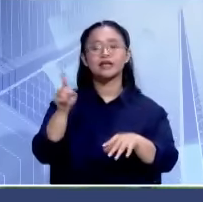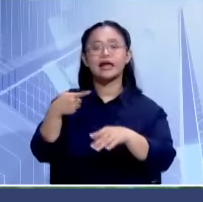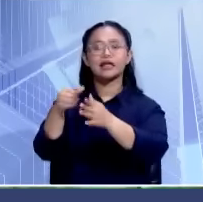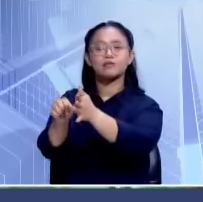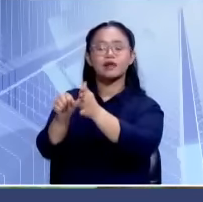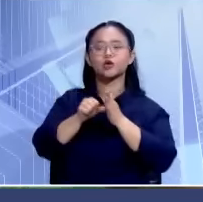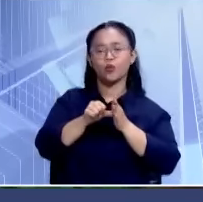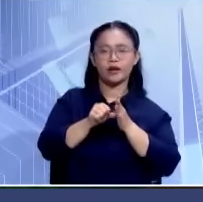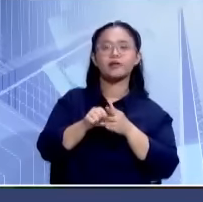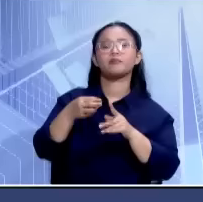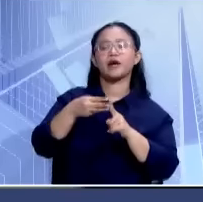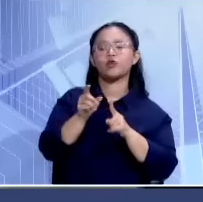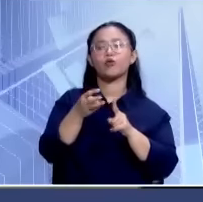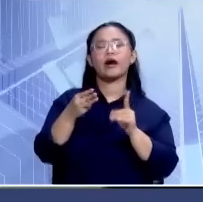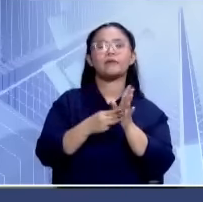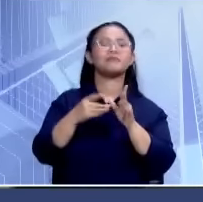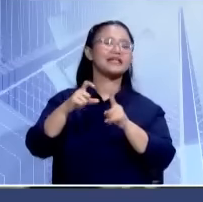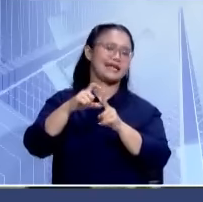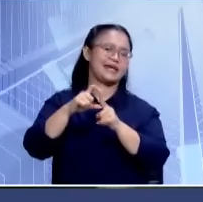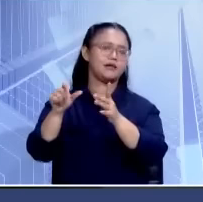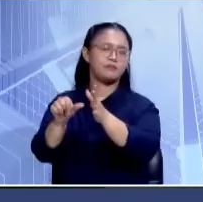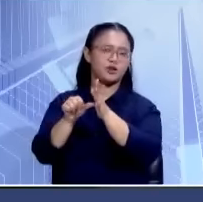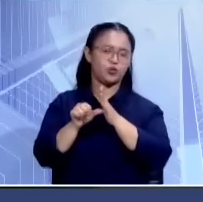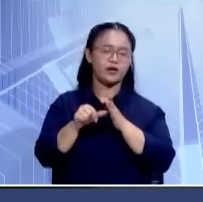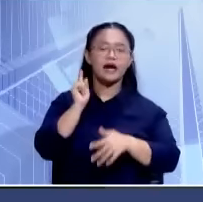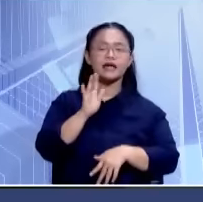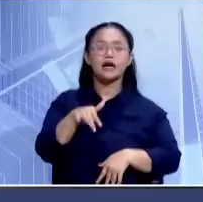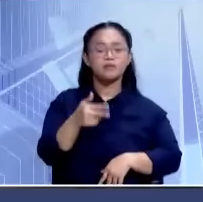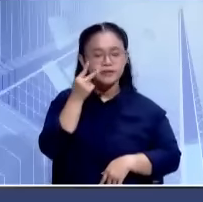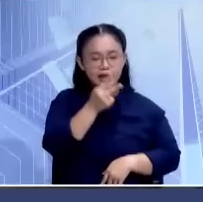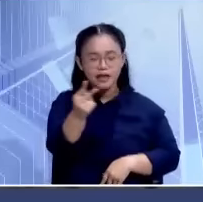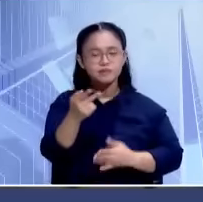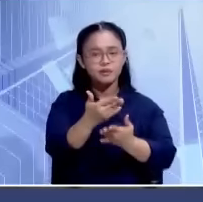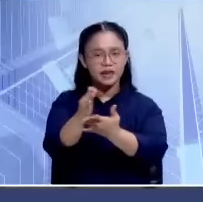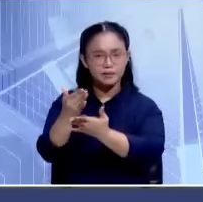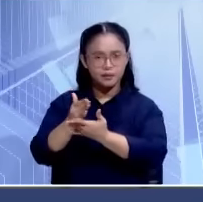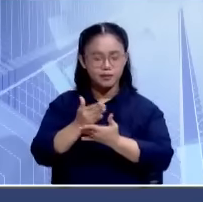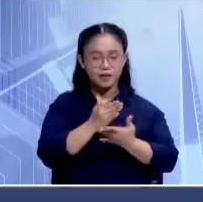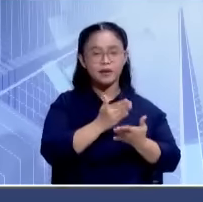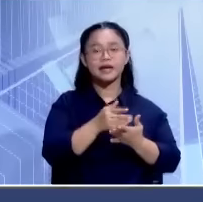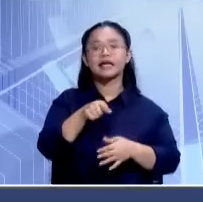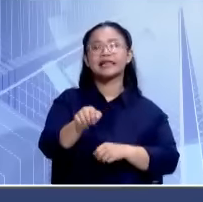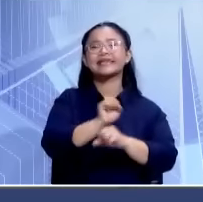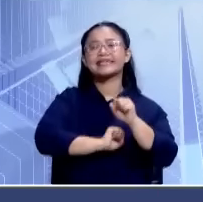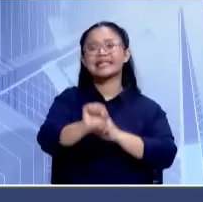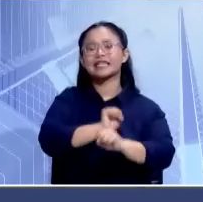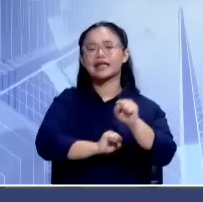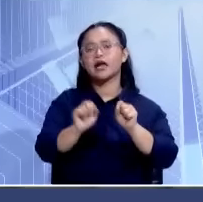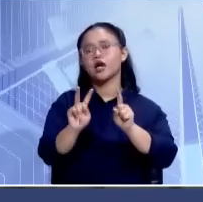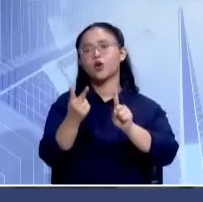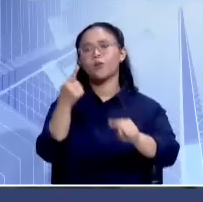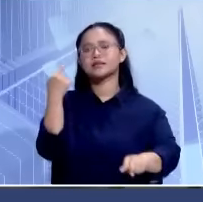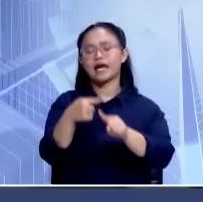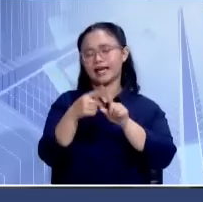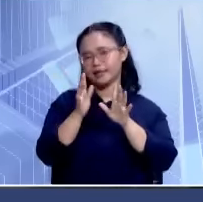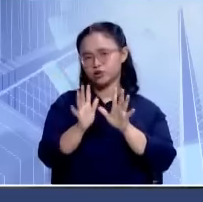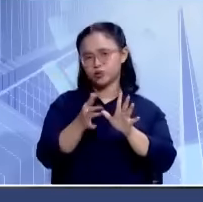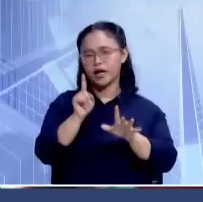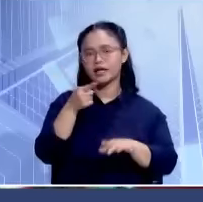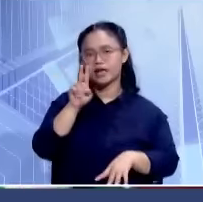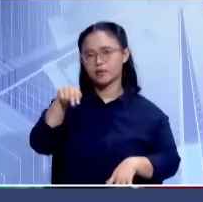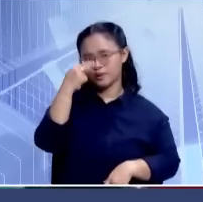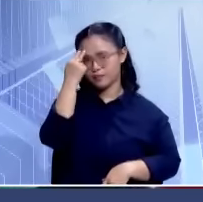Usaha Milik Daerah BUMD. Pembagian makanan bergizi gratis SDIT Al-Ihsan merupakan kegiatan ke-12 yang dilakukan